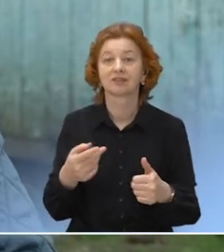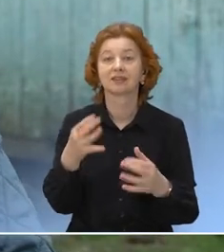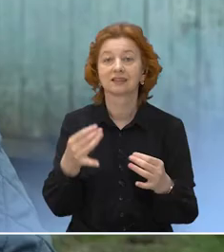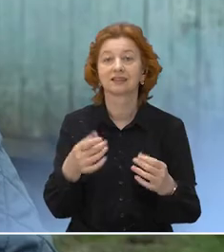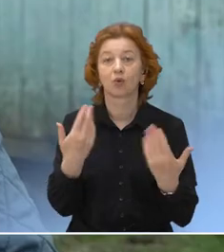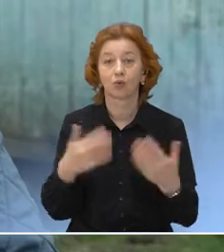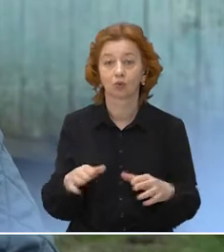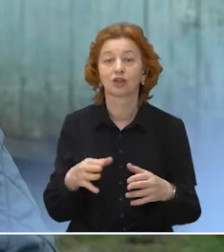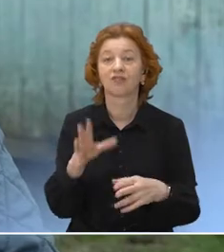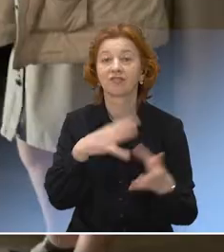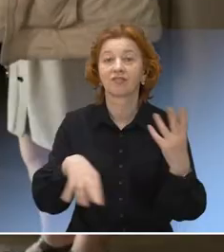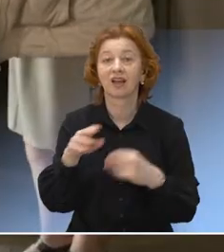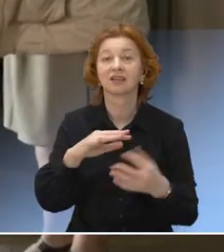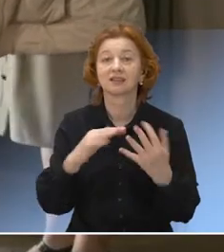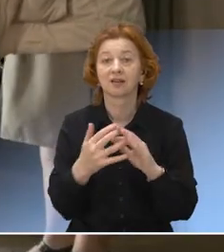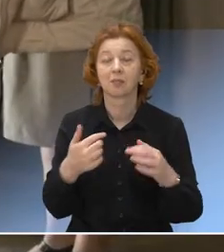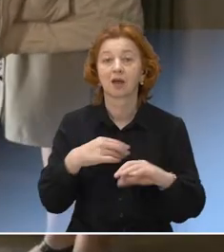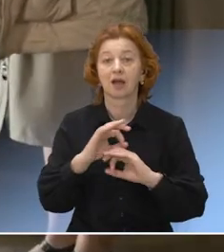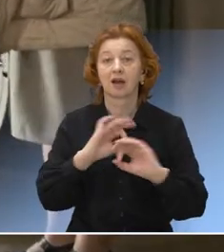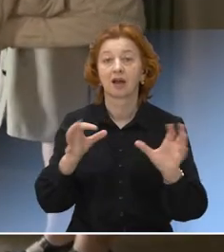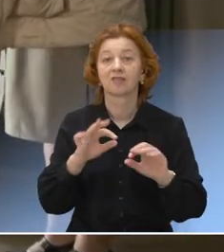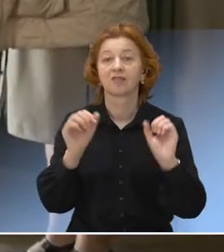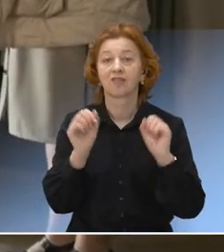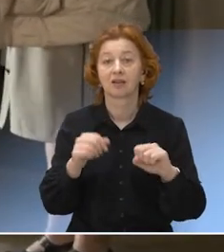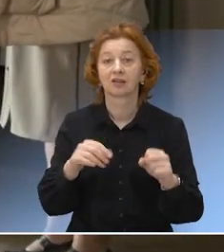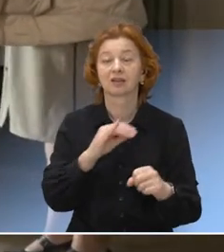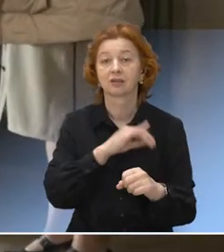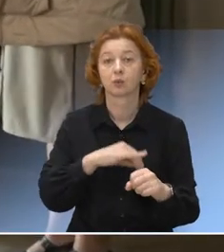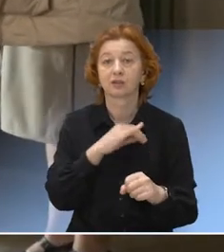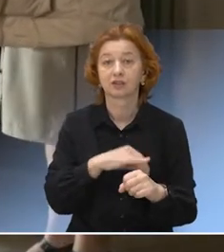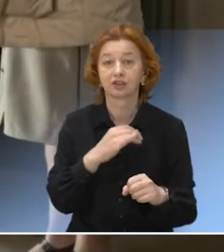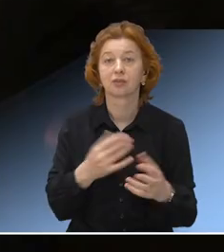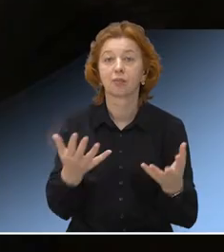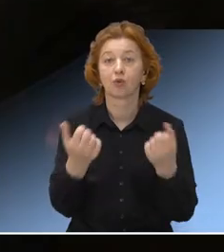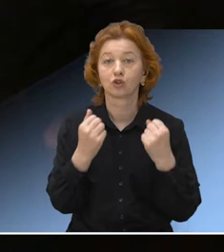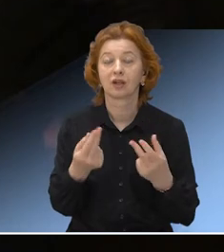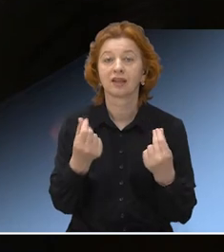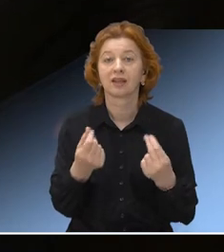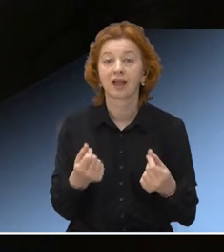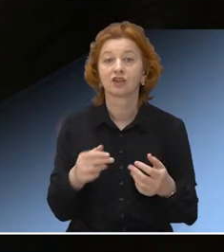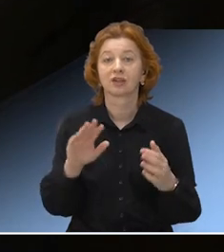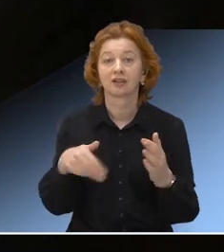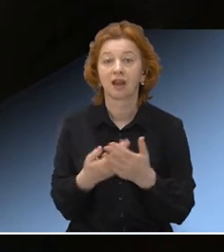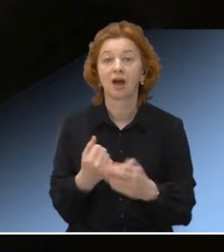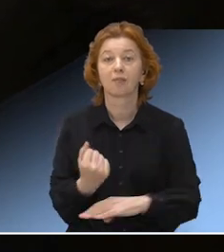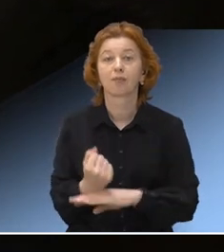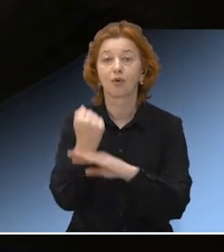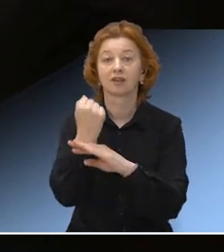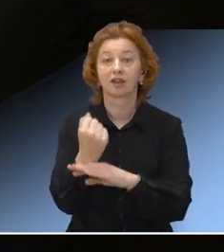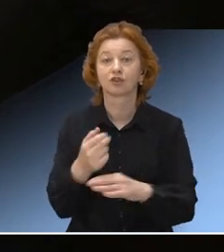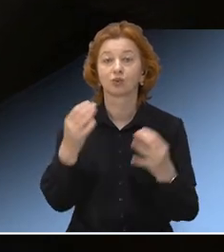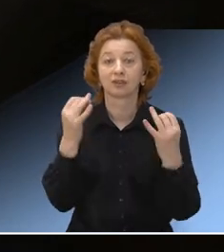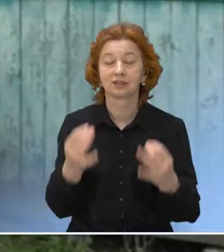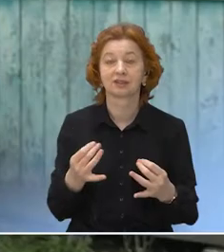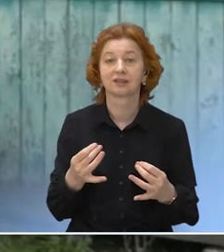знал весь Советский Союз. Во-первых, мы рассказали возможности юридически получения денежных средств на поддержку